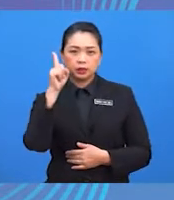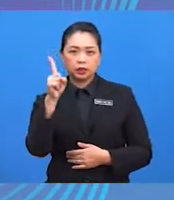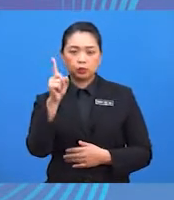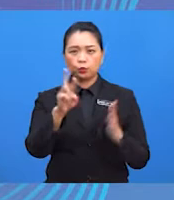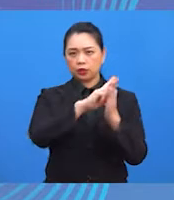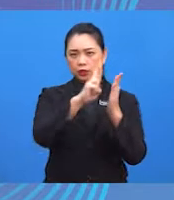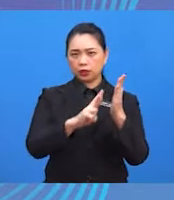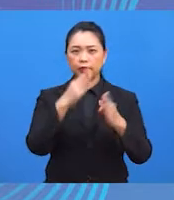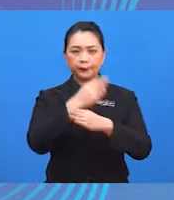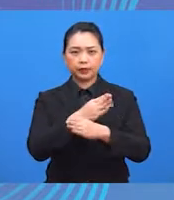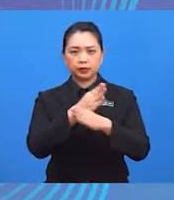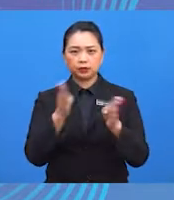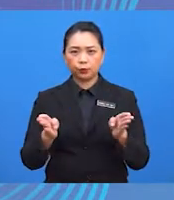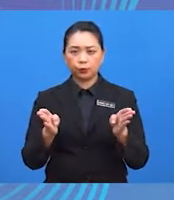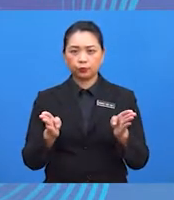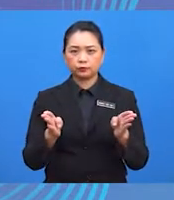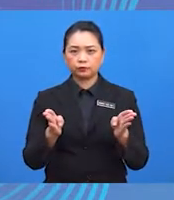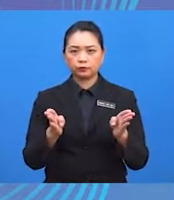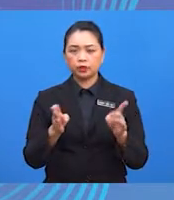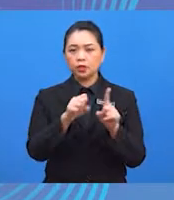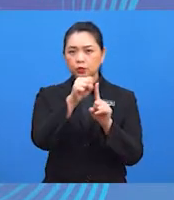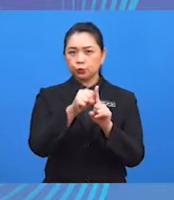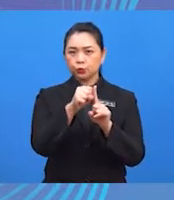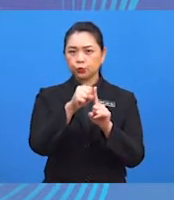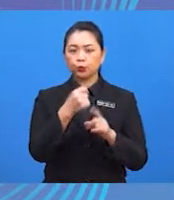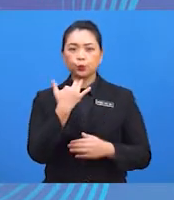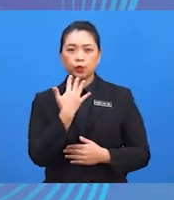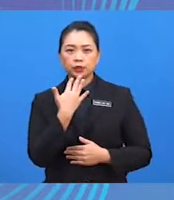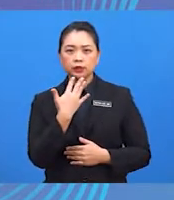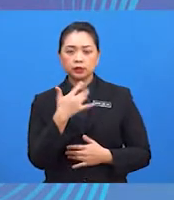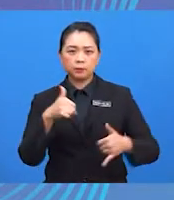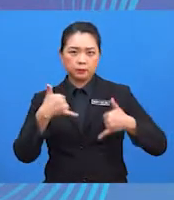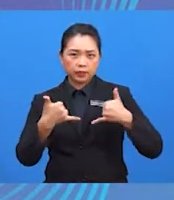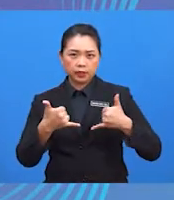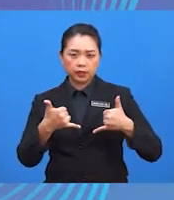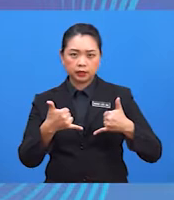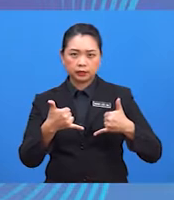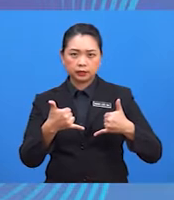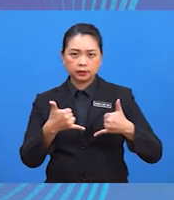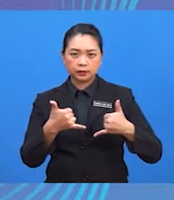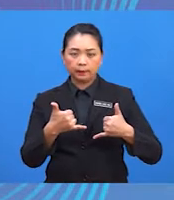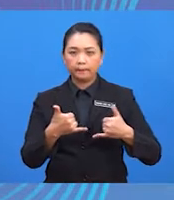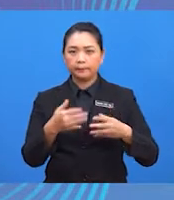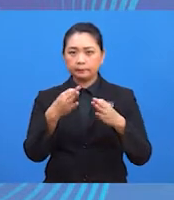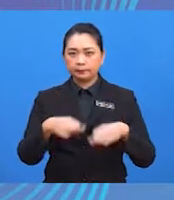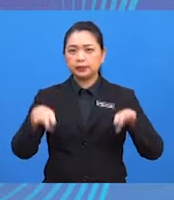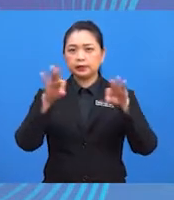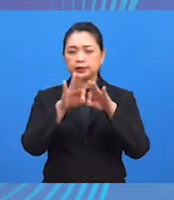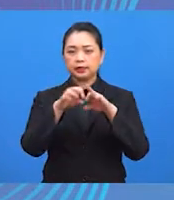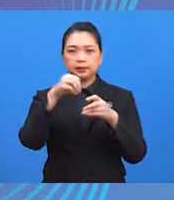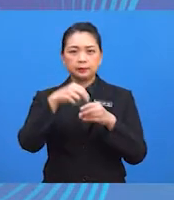suhu warna juga memainkan peranan penting dalam hasil kerja yang menjadikan ia lebih